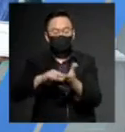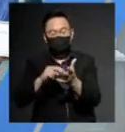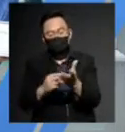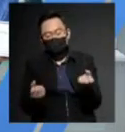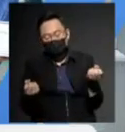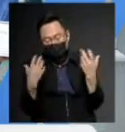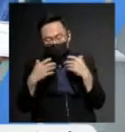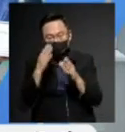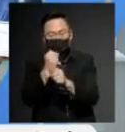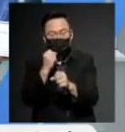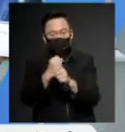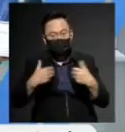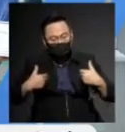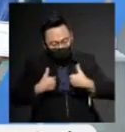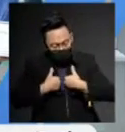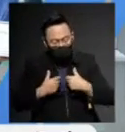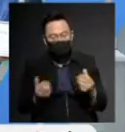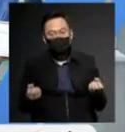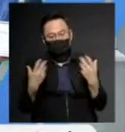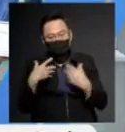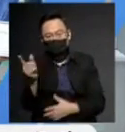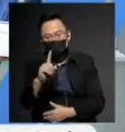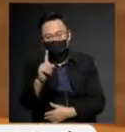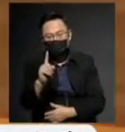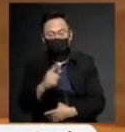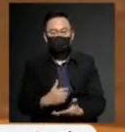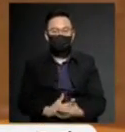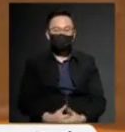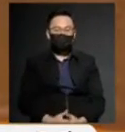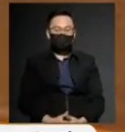ได้เหมือนกันลองไปดูคลิปกันแล้วกันค่ะ